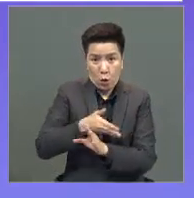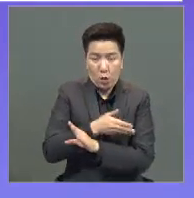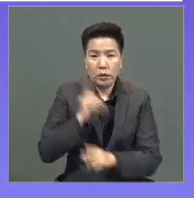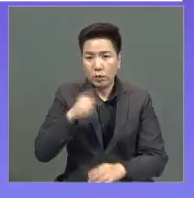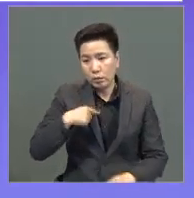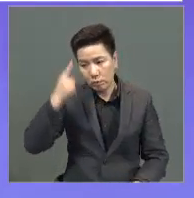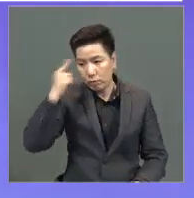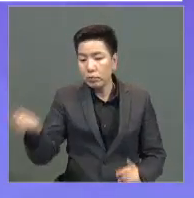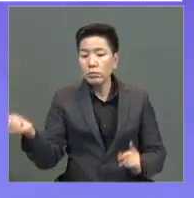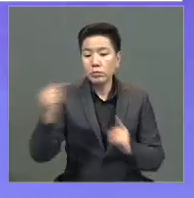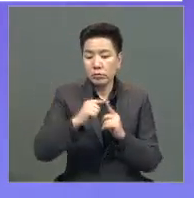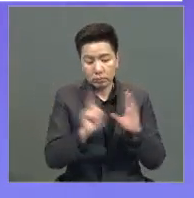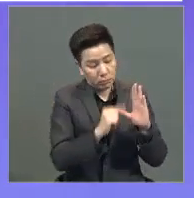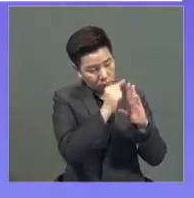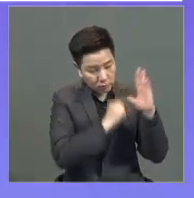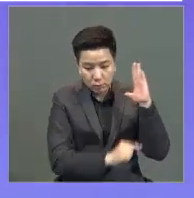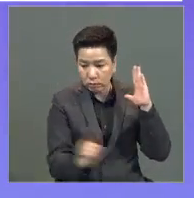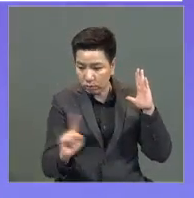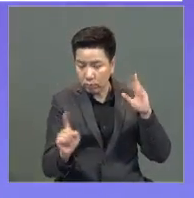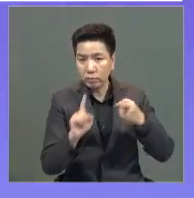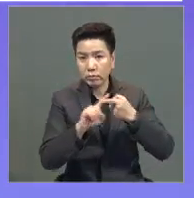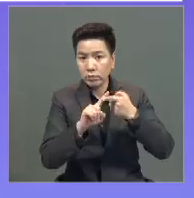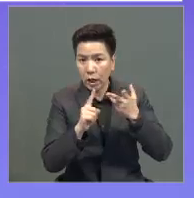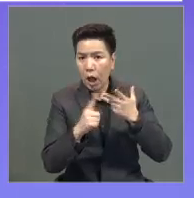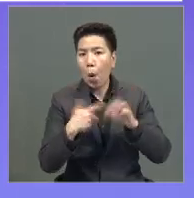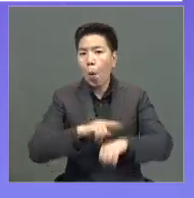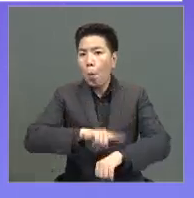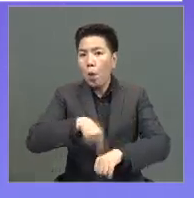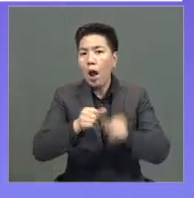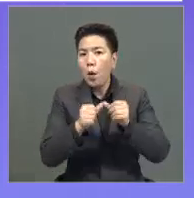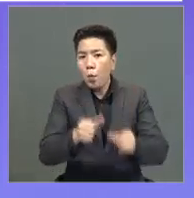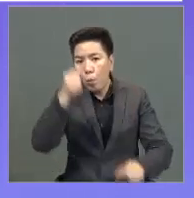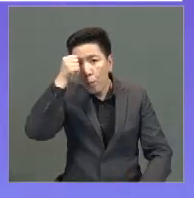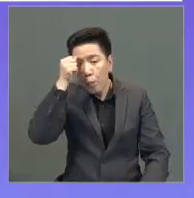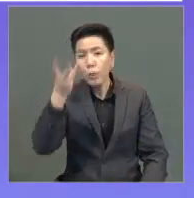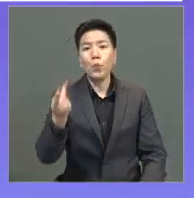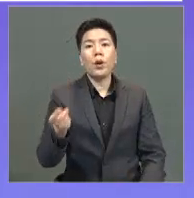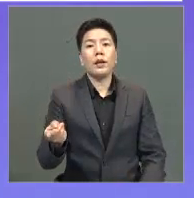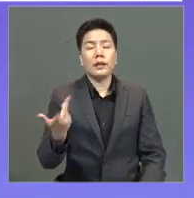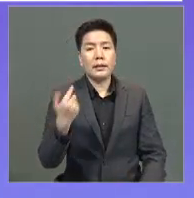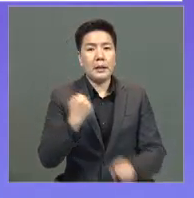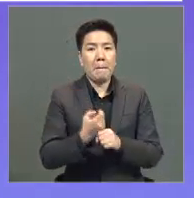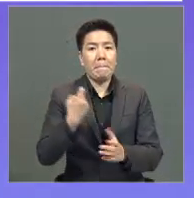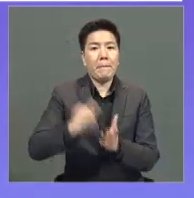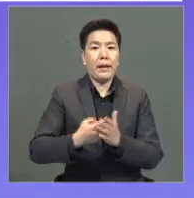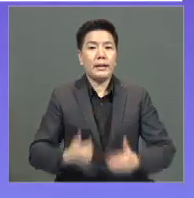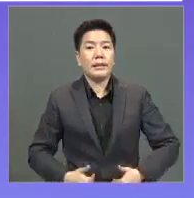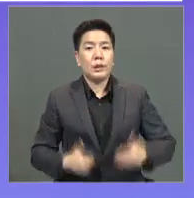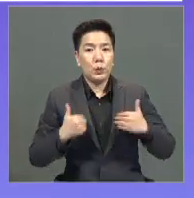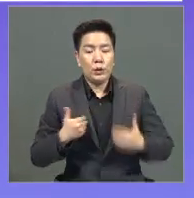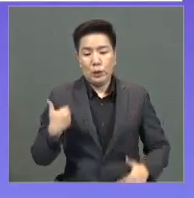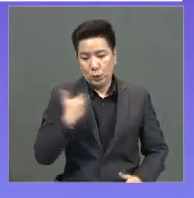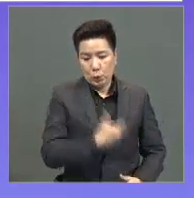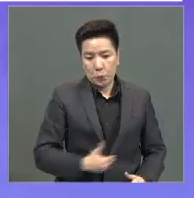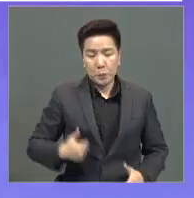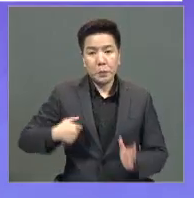างต้องรู้ว่าจุดที่จะเดินทางมาที่ไหนการเดินทางเข้ามาใช้ระยะเวลากี่วันทุกคนต้องมีการทำประกันชีวิตประกันสุ